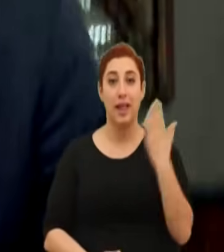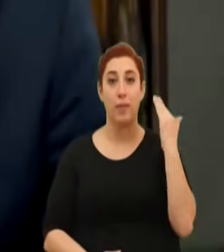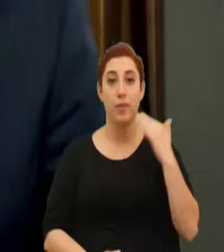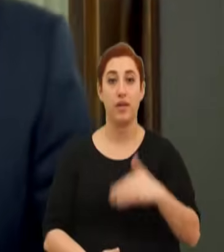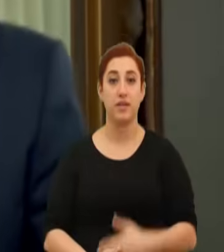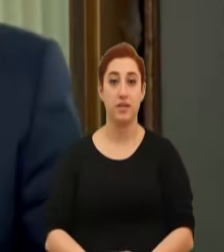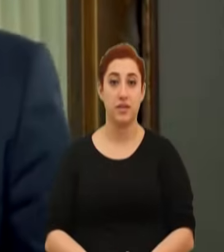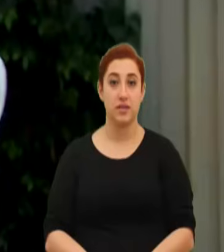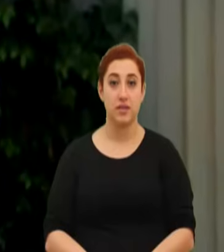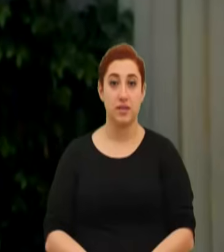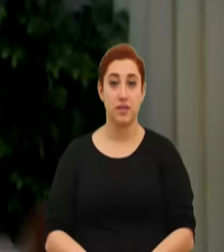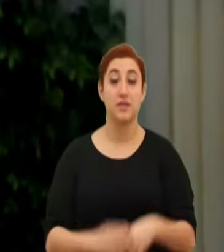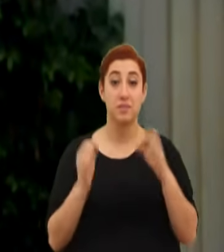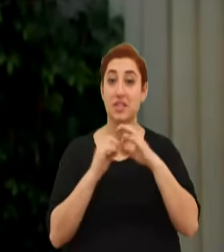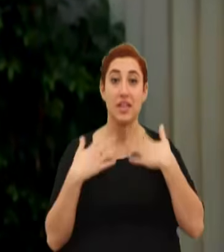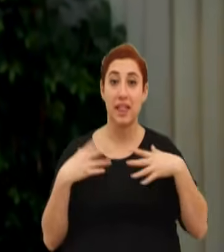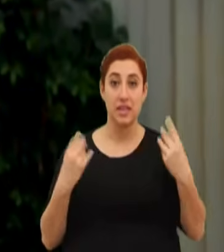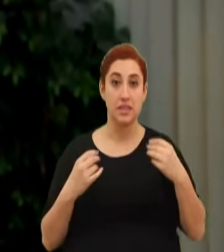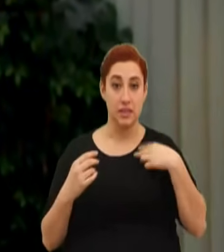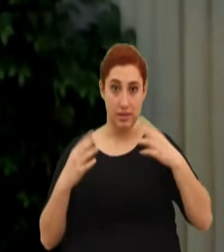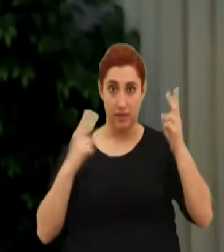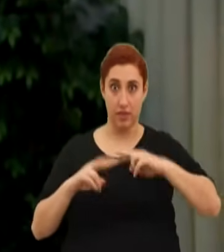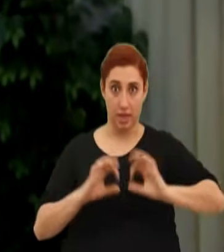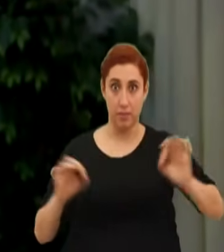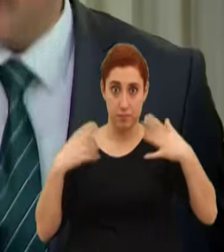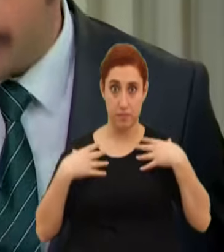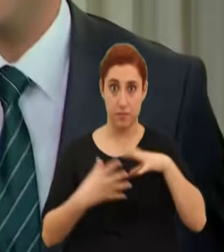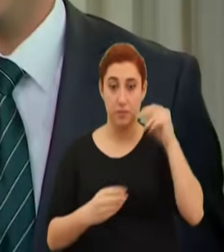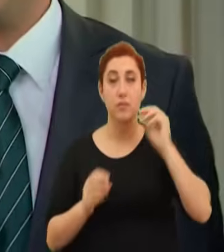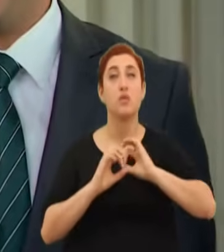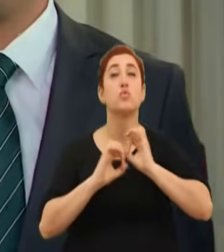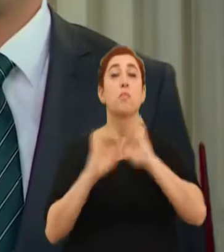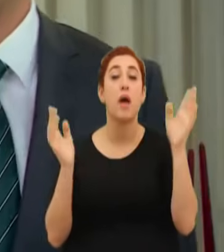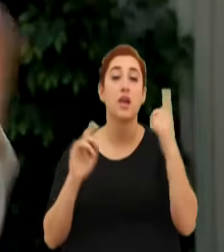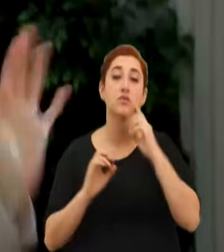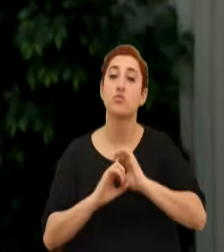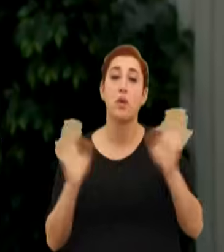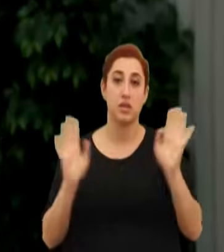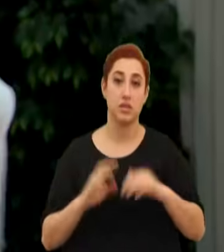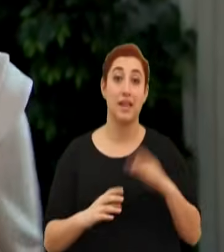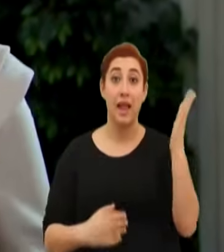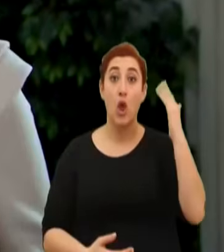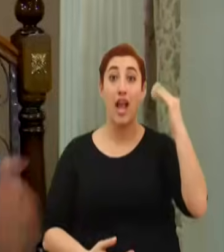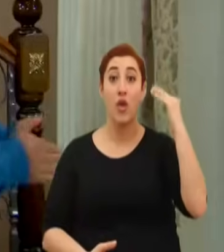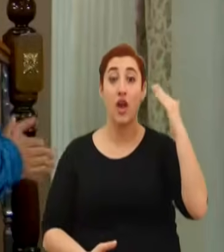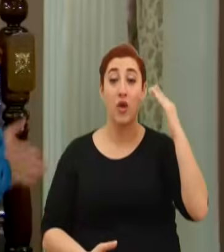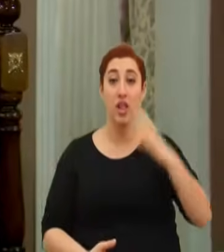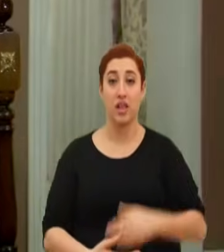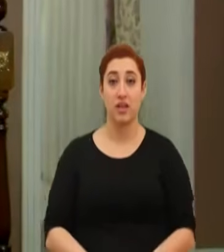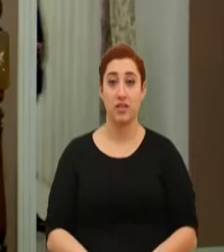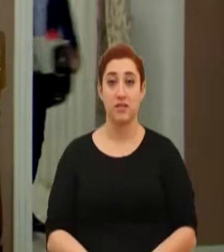Geliyorlar. Biricik, nasıl? Üstüm başım düzgün görünüyor mu hayatım? He? Harika görünüyorsun hayatım, süpersin.